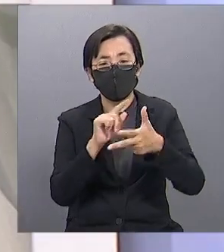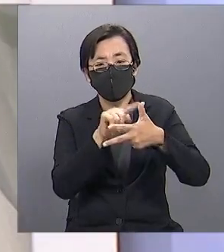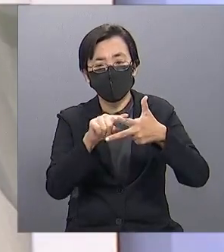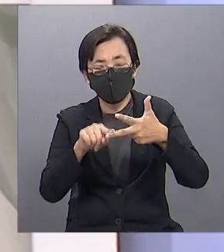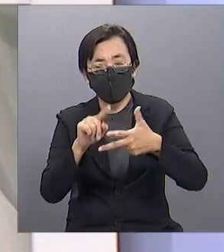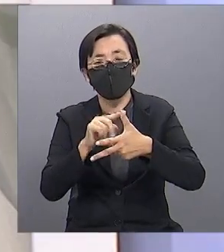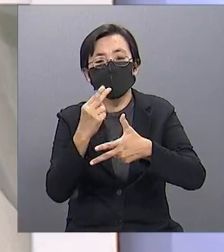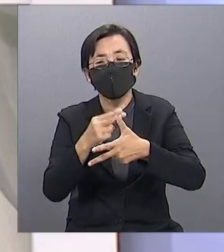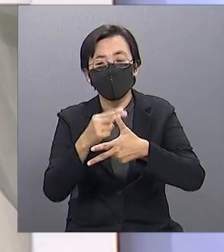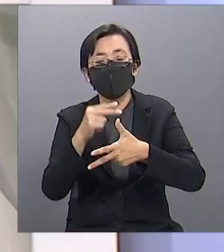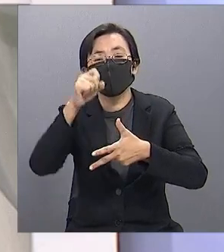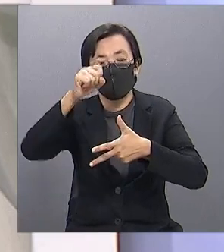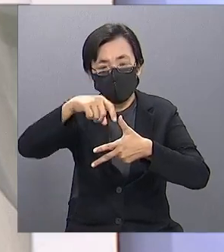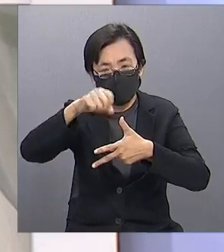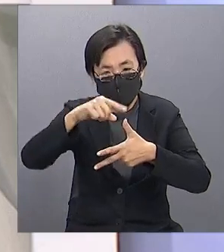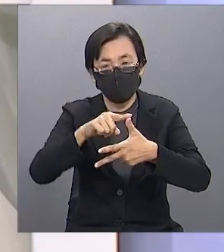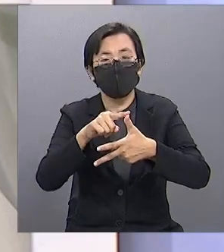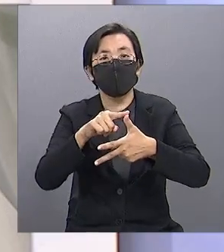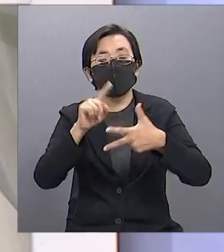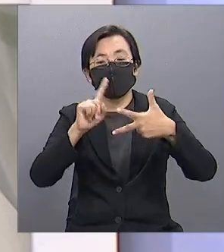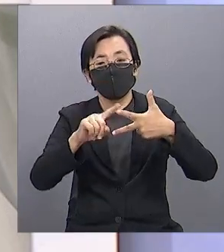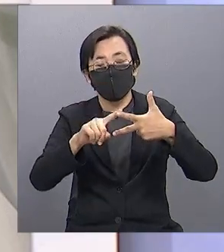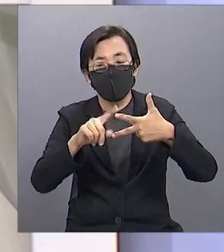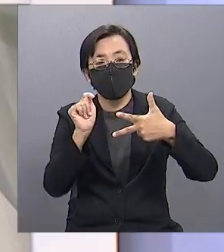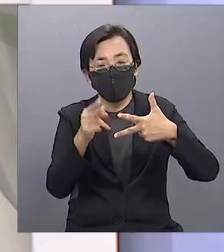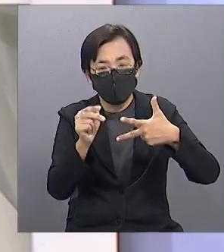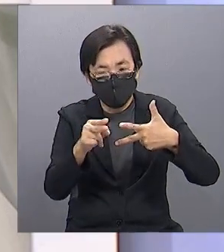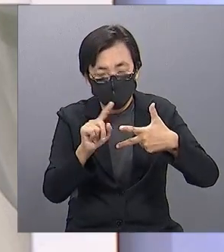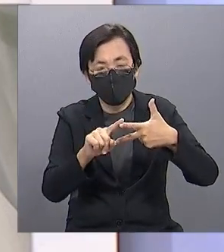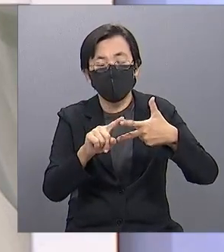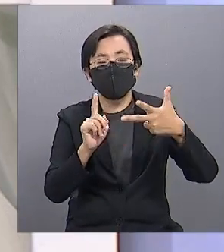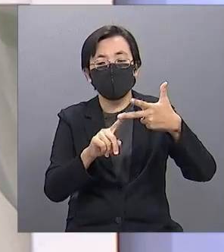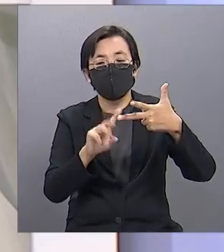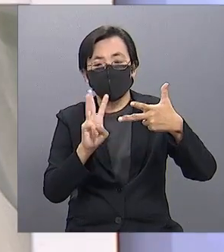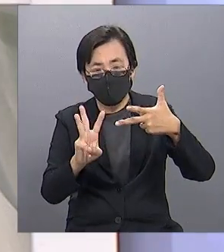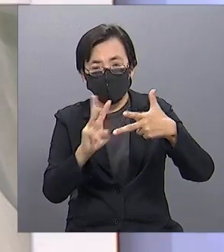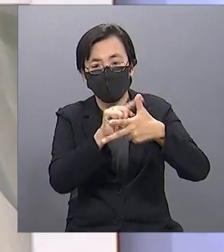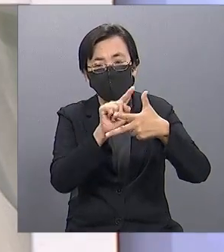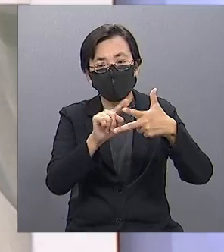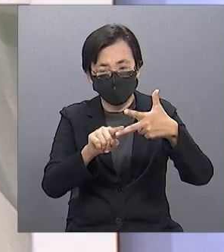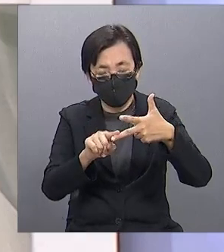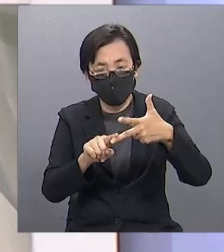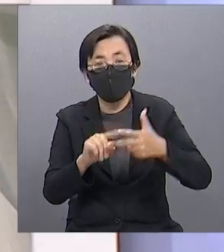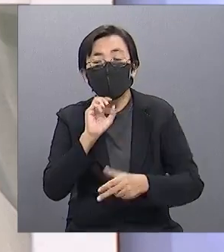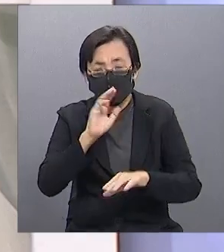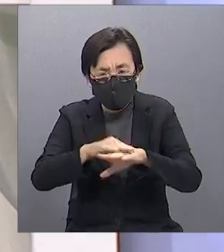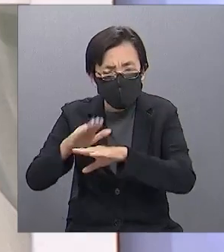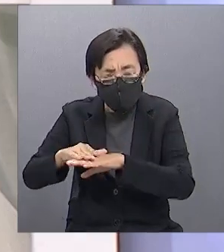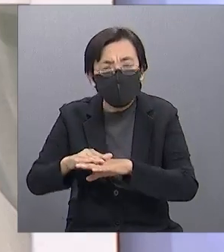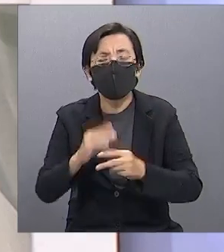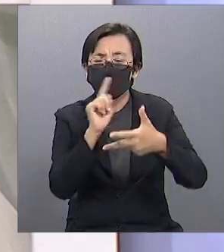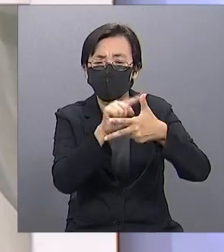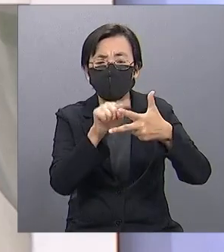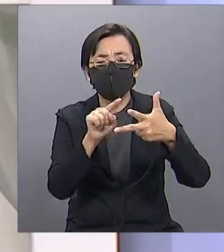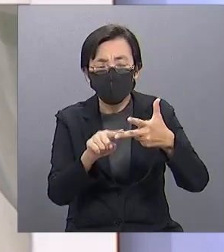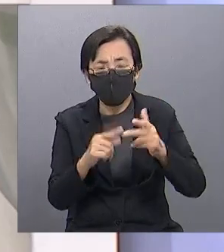างก็คือซินเดนาฟินนะครับทาดาลาฟินแล้วก็วาเดนาฟินนะครับย้ำว่า จริงๆทั้ง3ตัวนี้มันเป็นยา